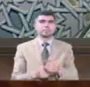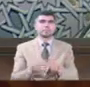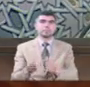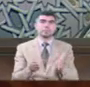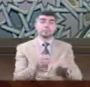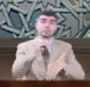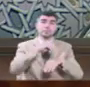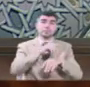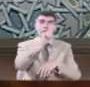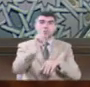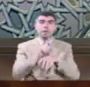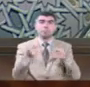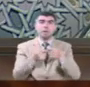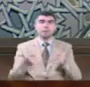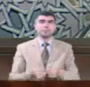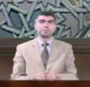تعقيب إضافي؟